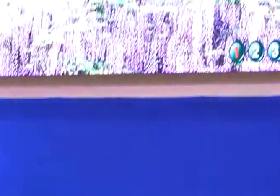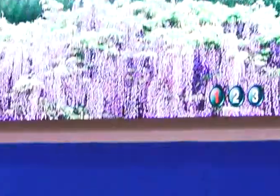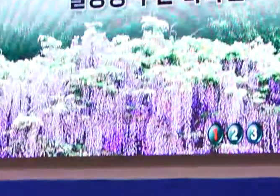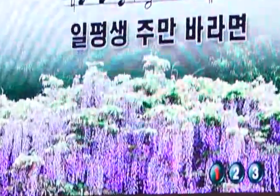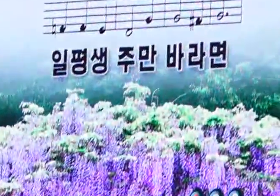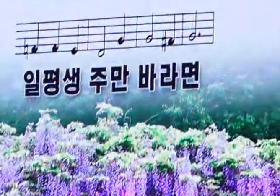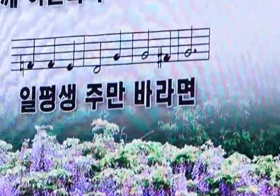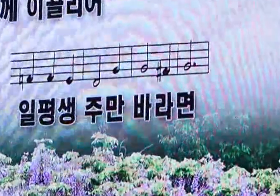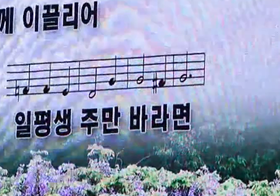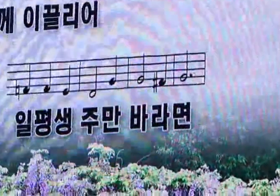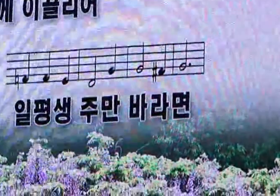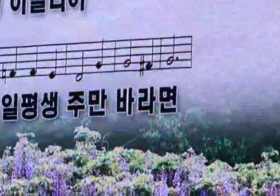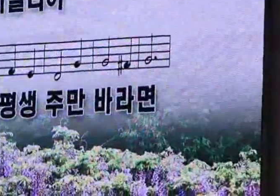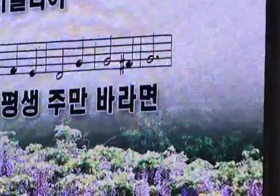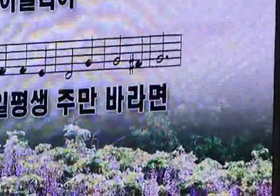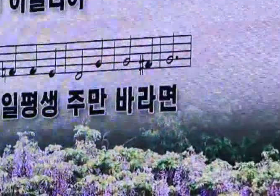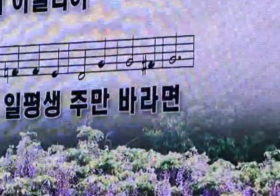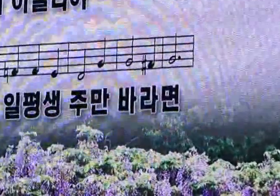이끌리어